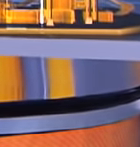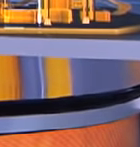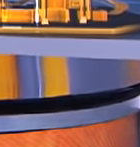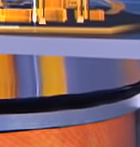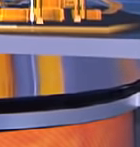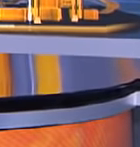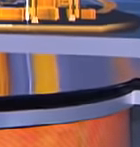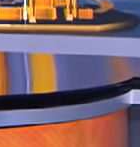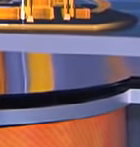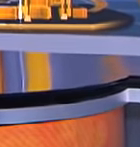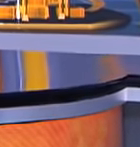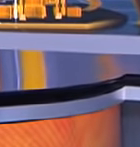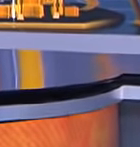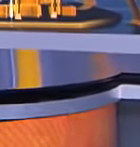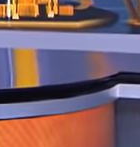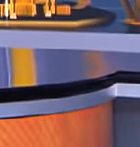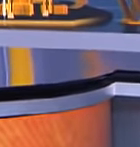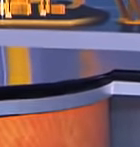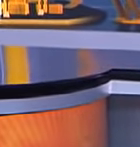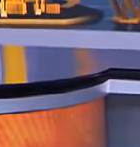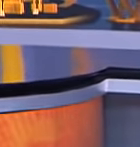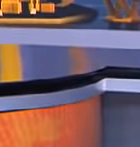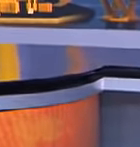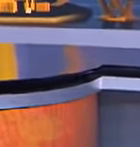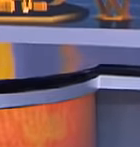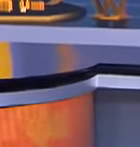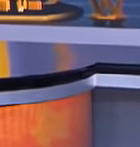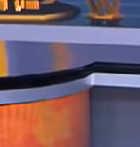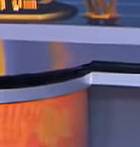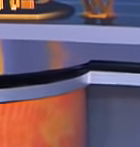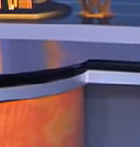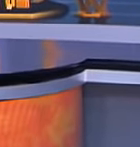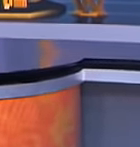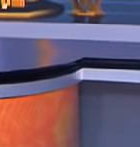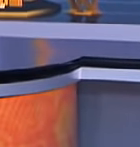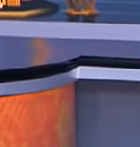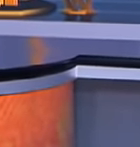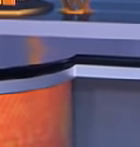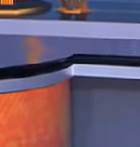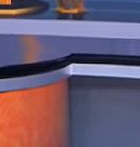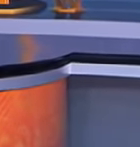Menang yang sahih di Berita RTM. Saya Nur Zamri, Assalamualaikum dan kita berjumpa lagi.